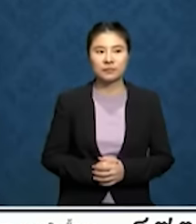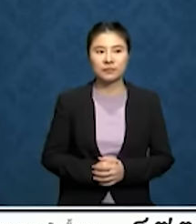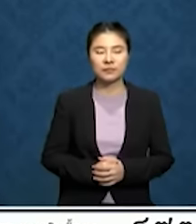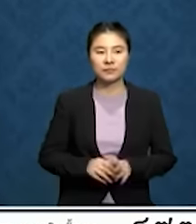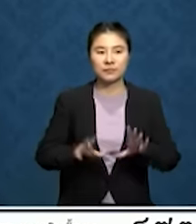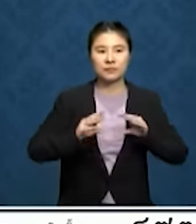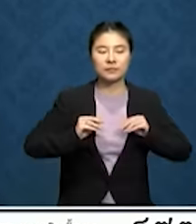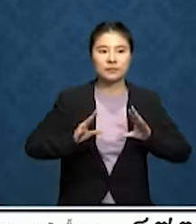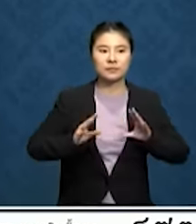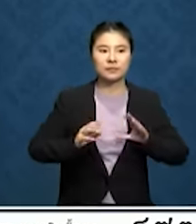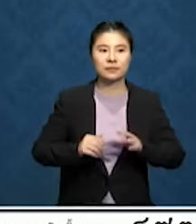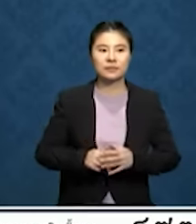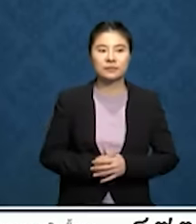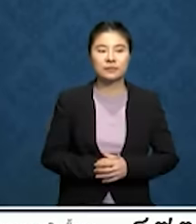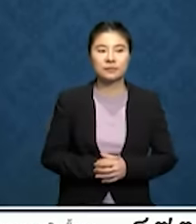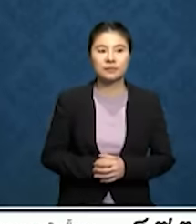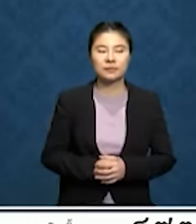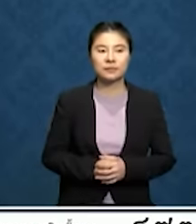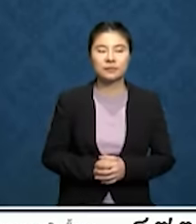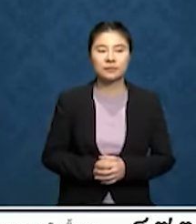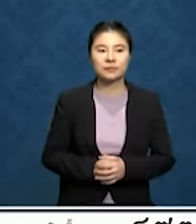์ไม่เห็นชอบครับ